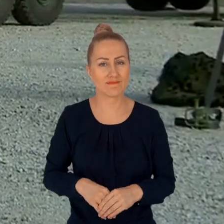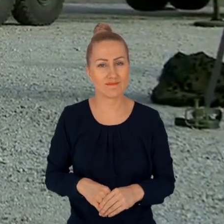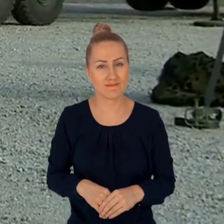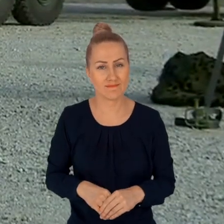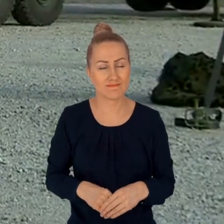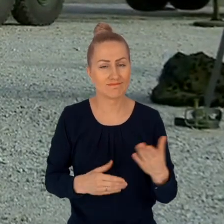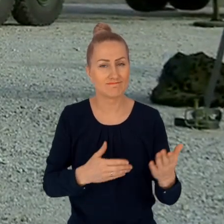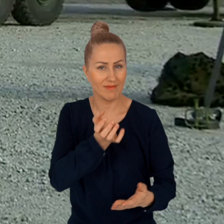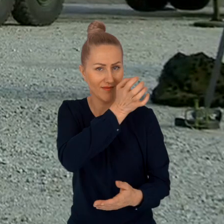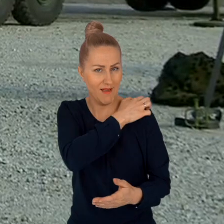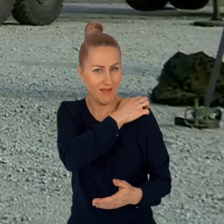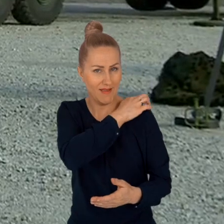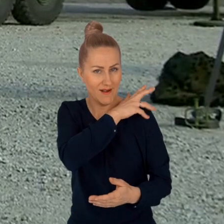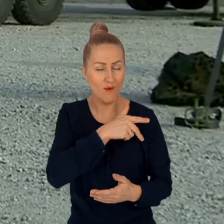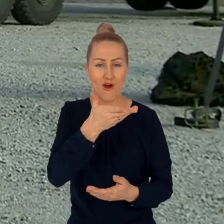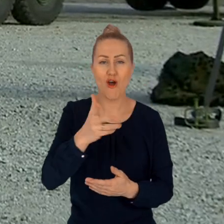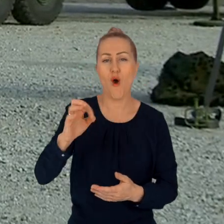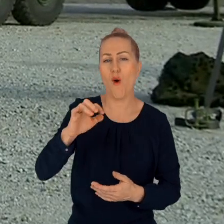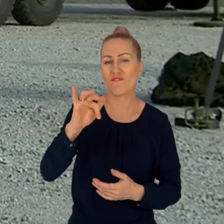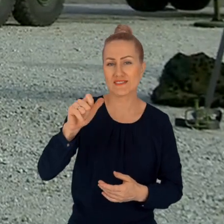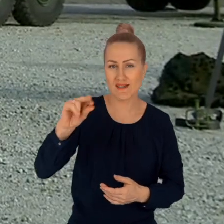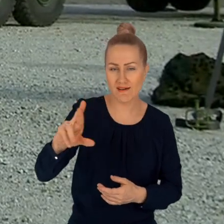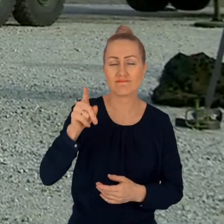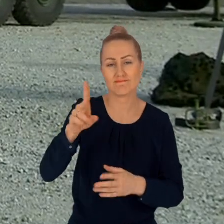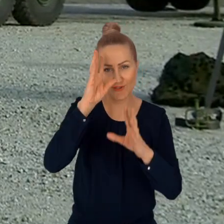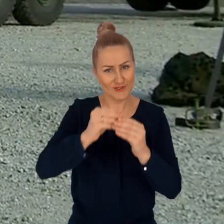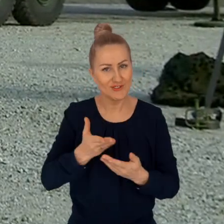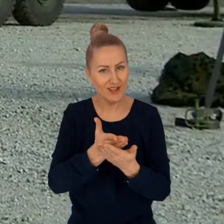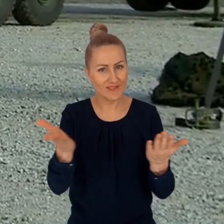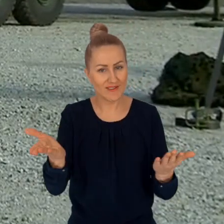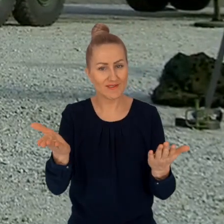szanowni panowie generałowie, oficerowie, wielce szanowni